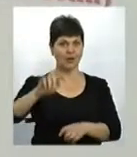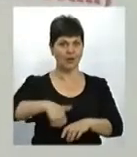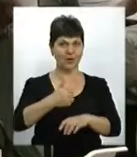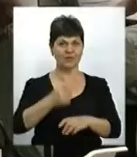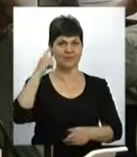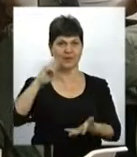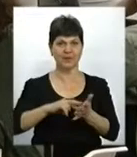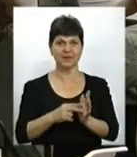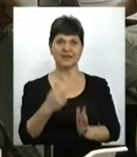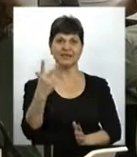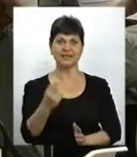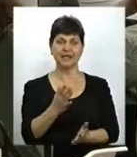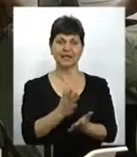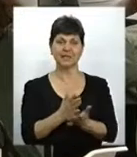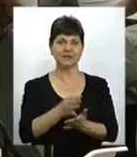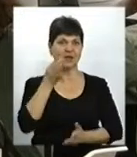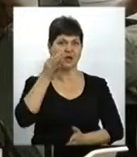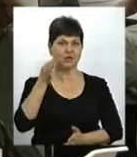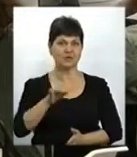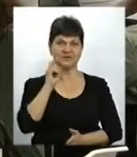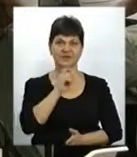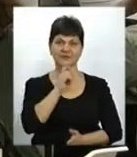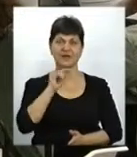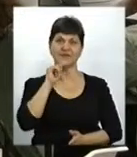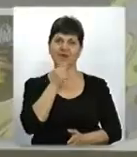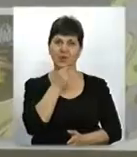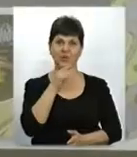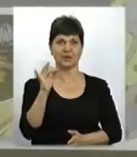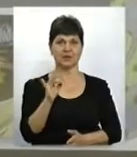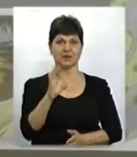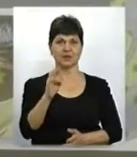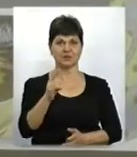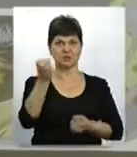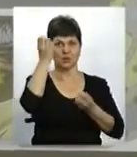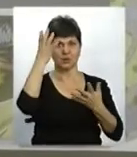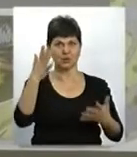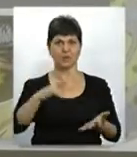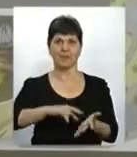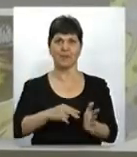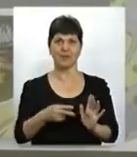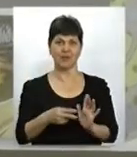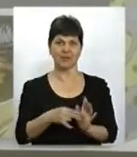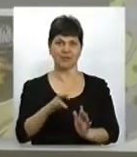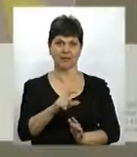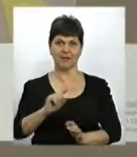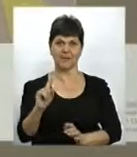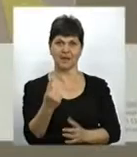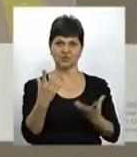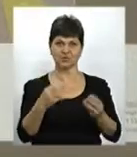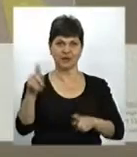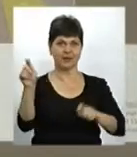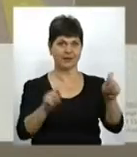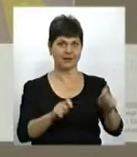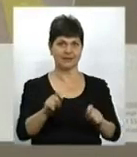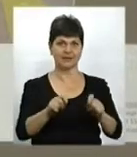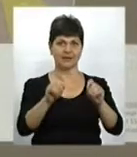триденного перебування – вивчення досвіду Вінниччини як в економічному, так і соціокультурному планах. Першого дня делегація у